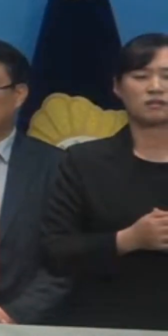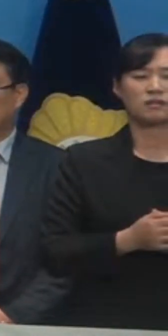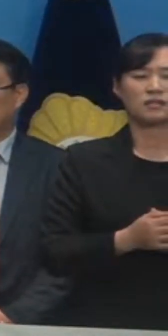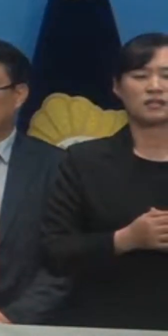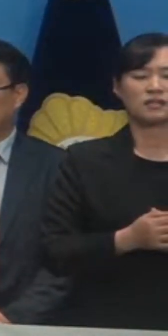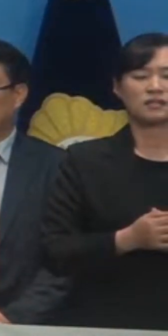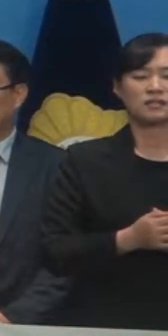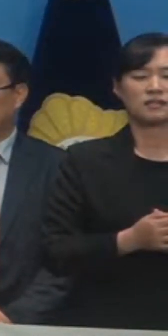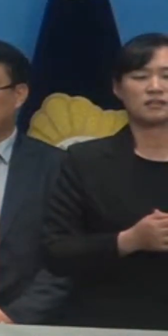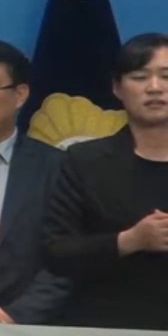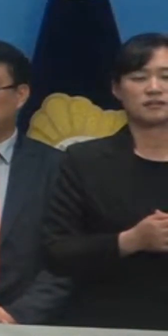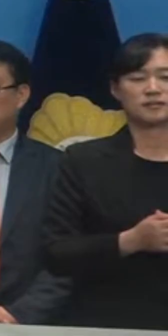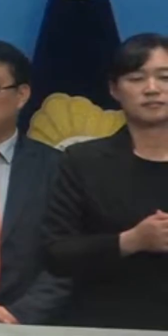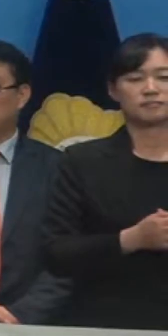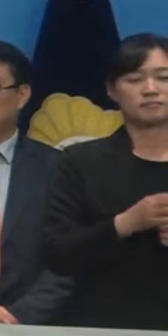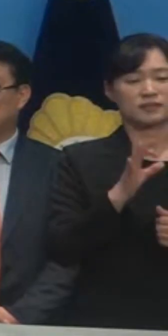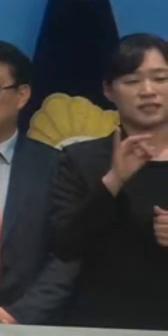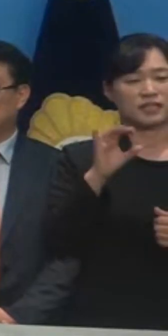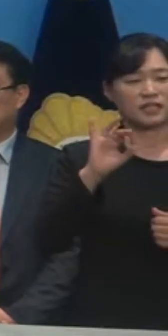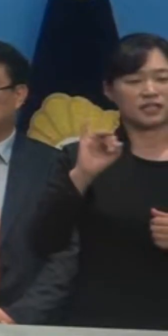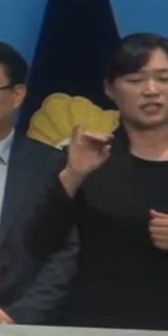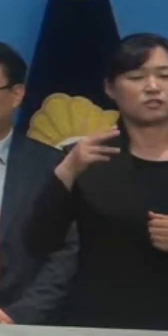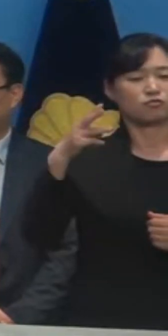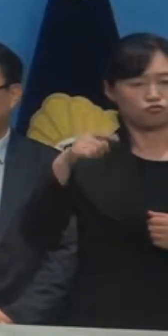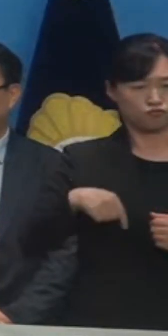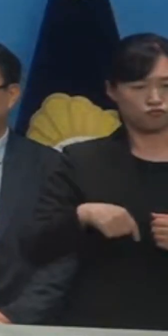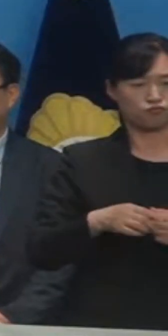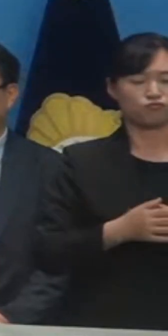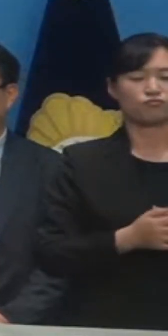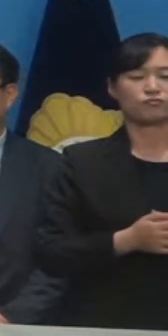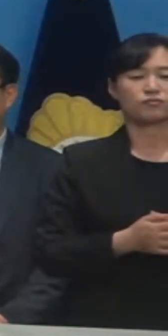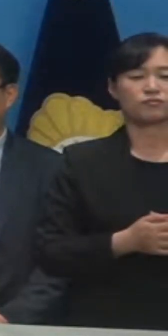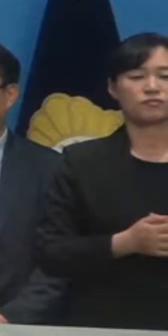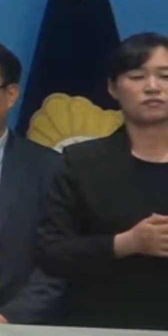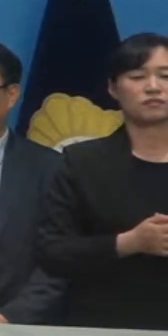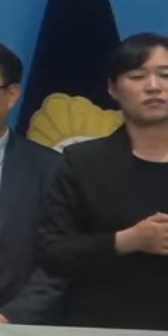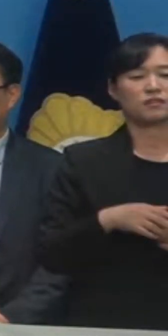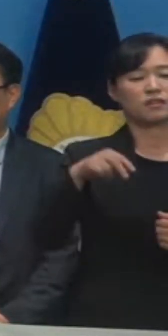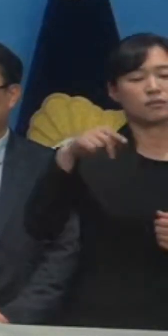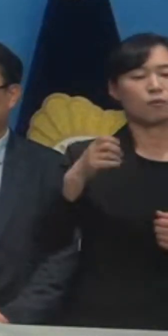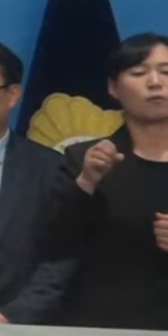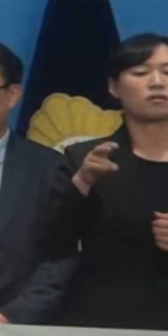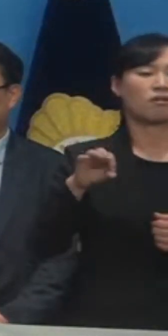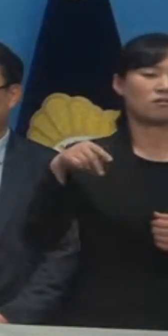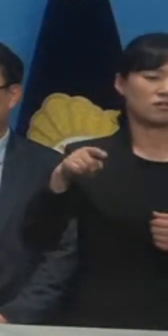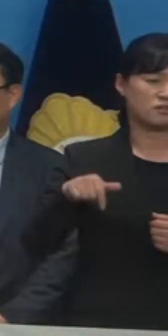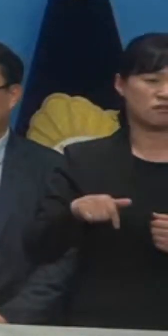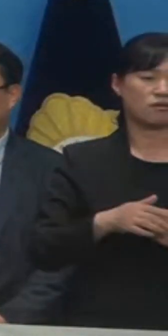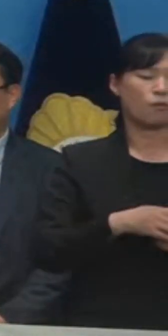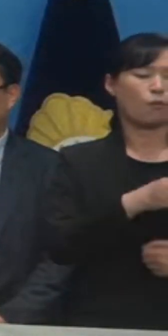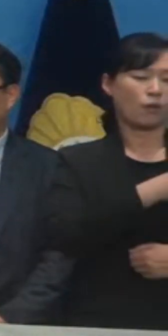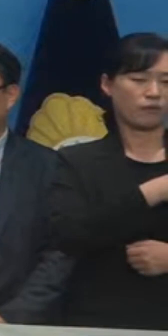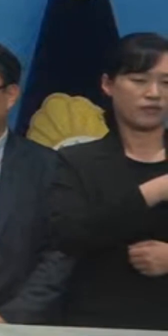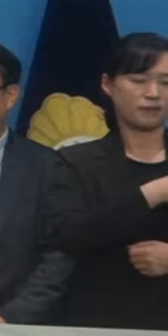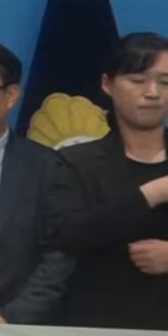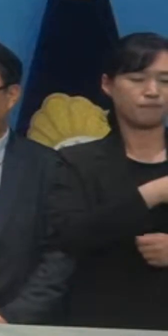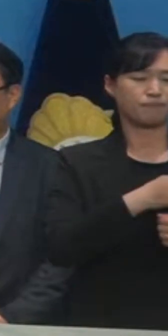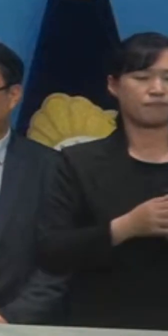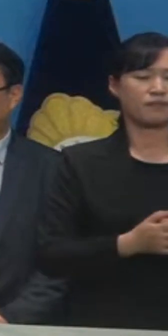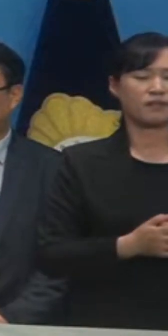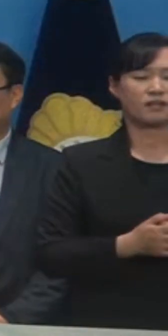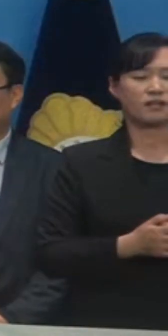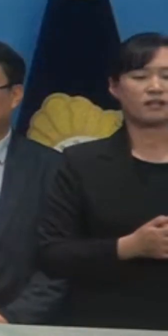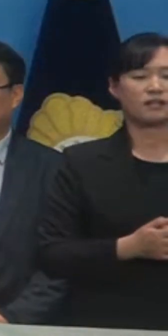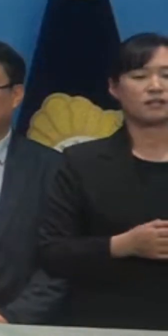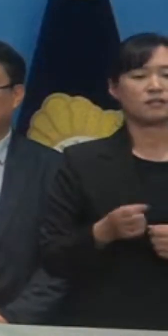이일주, 이수찬, 주주원, 김순영, 송영석 회원님, 그리고